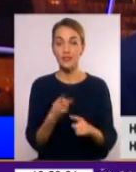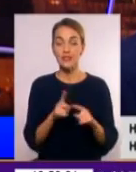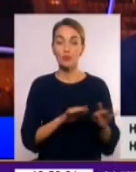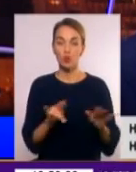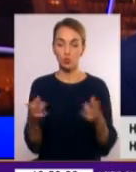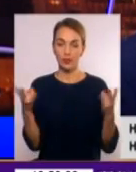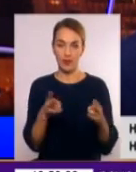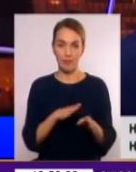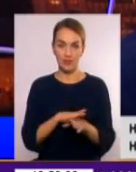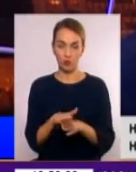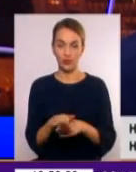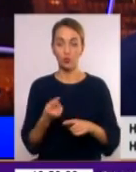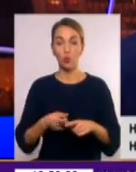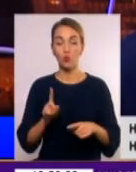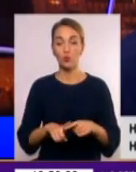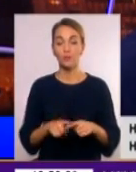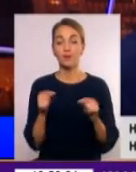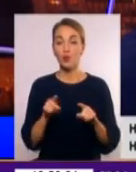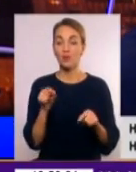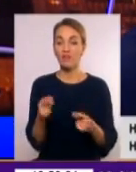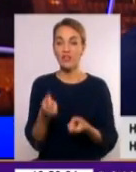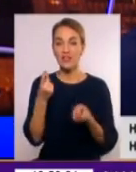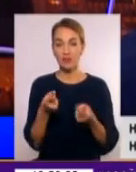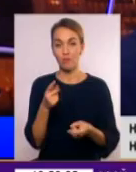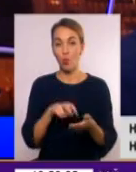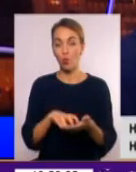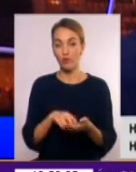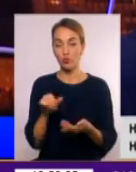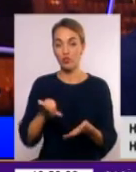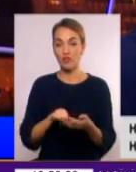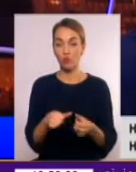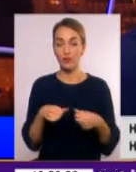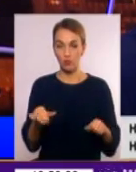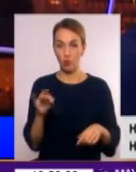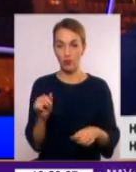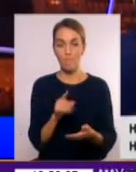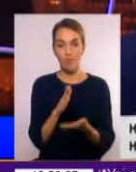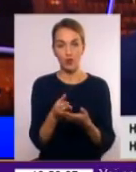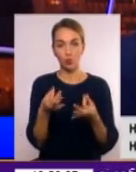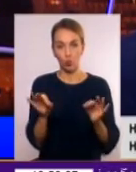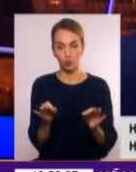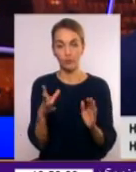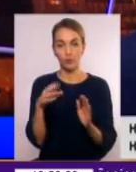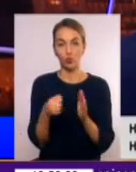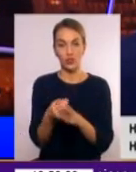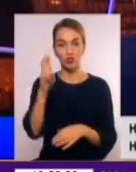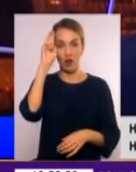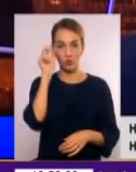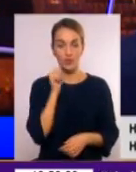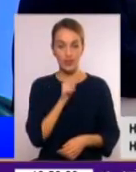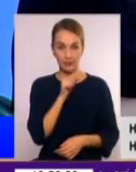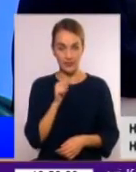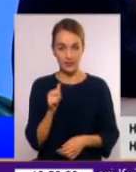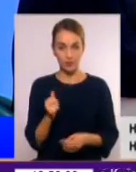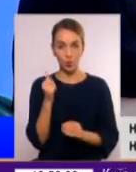процедурі треба слідувати. Угу. Тому, ну, те, що там виникли побоювання у членів комітету, вона ж має доступ, в тому числі, до державної таємниці.